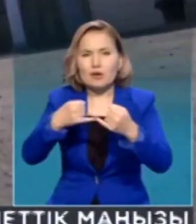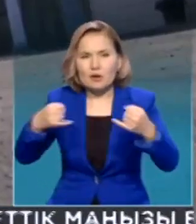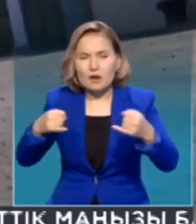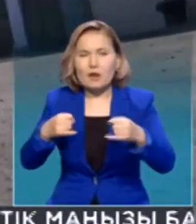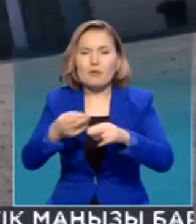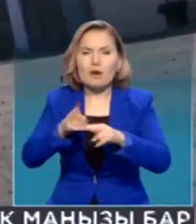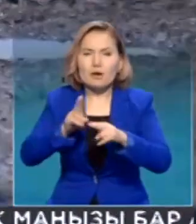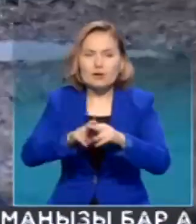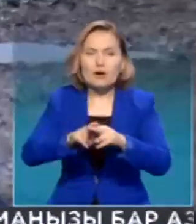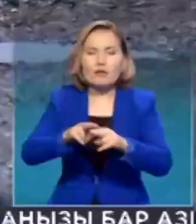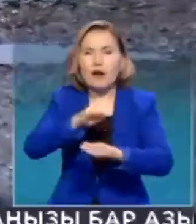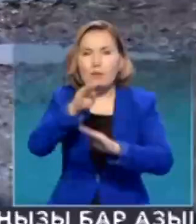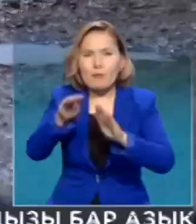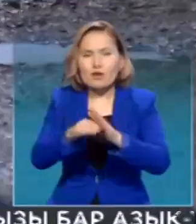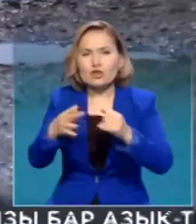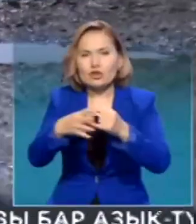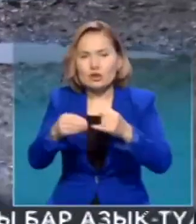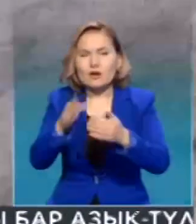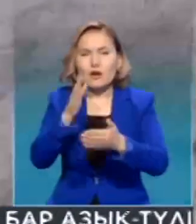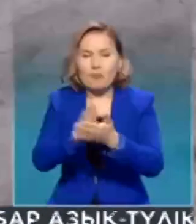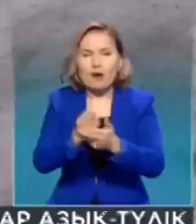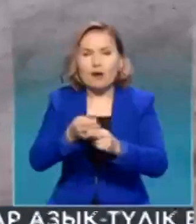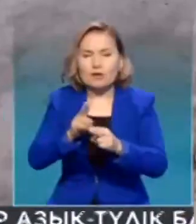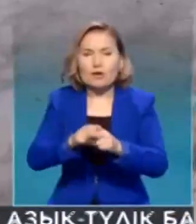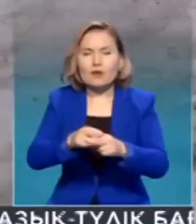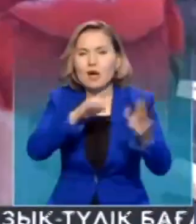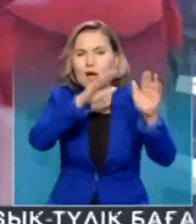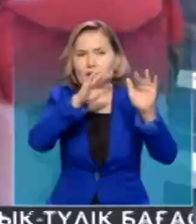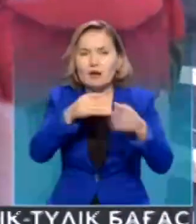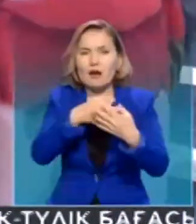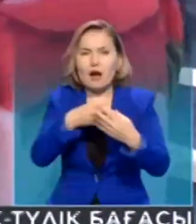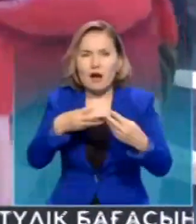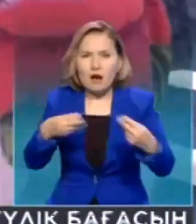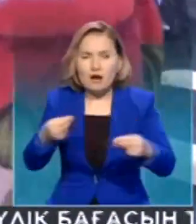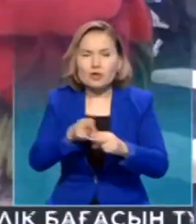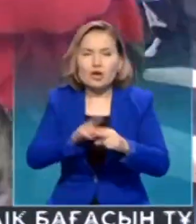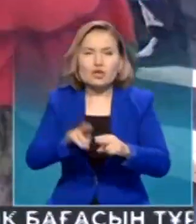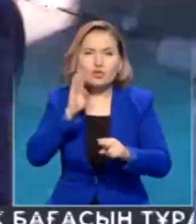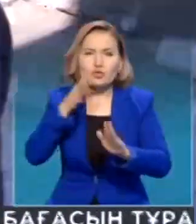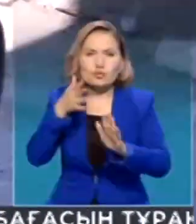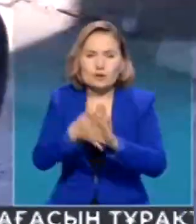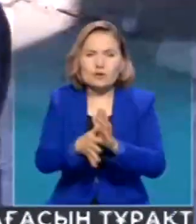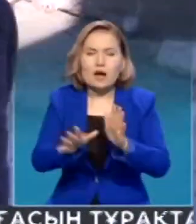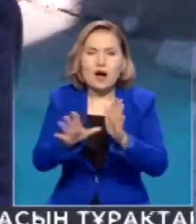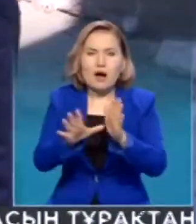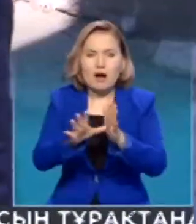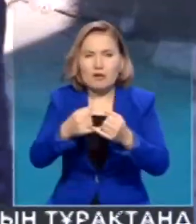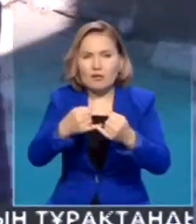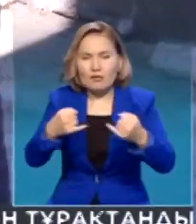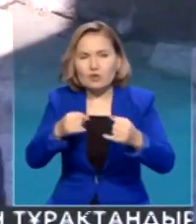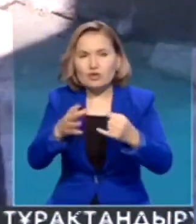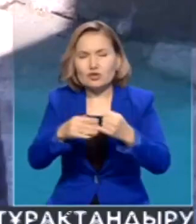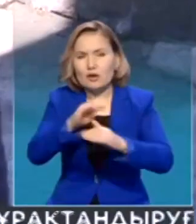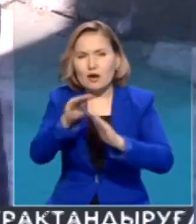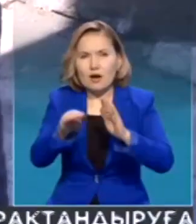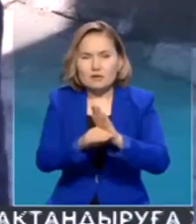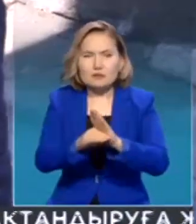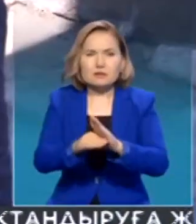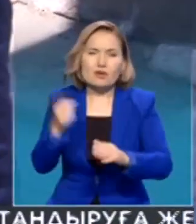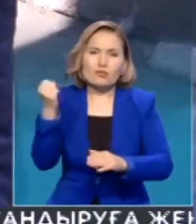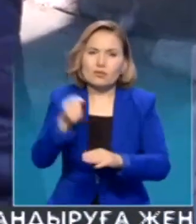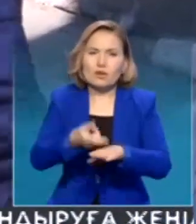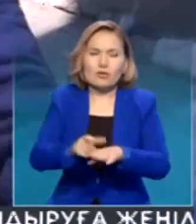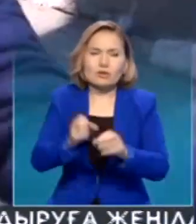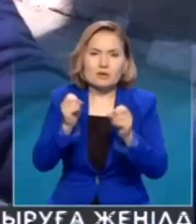жердің астымен де жүргізілген. Қар еріп, жаңбыр жауған күні мұндағы жұрт тоққа күйіп қаламыз ба деп алаңдайды. Тоқ астында тоже опасно ғой